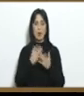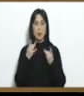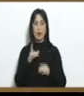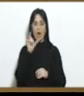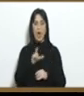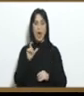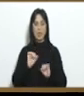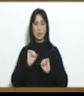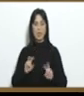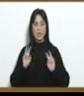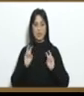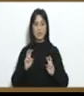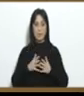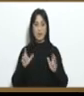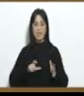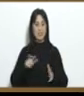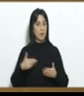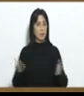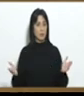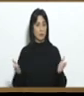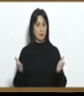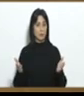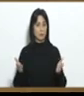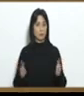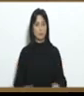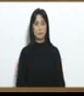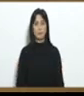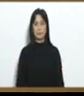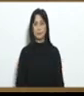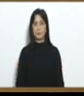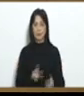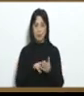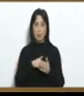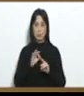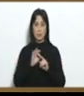ადამიანების დაცვა მეტი გზა აღარ არსებობს მაბადიეთ კარგად დაგეთ